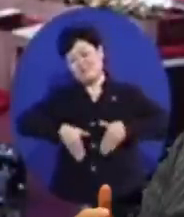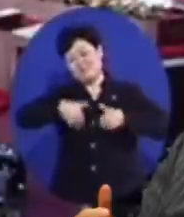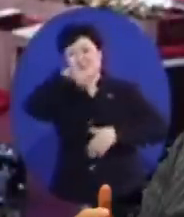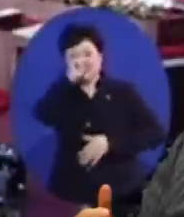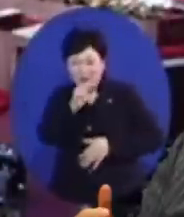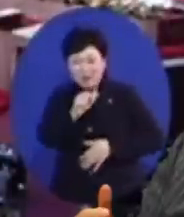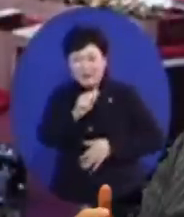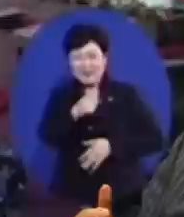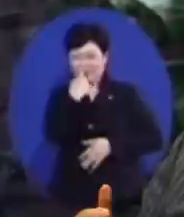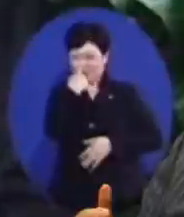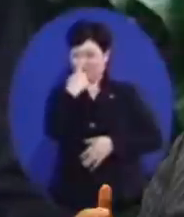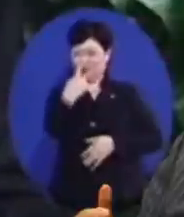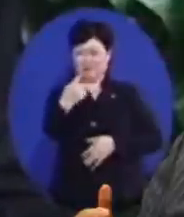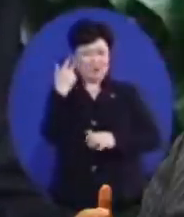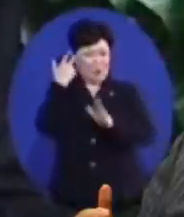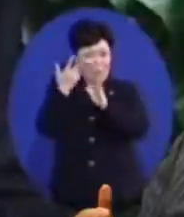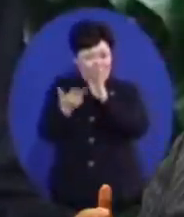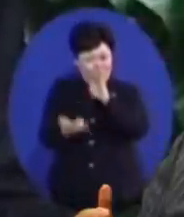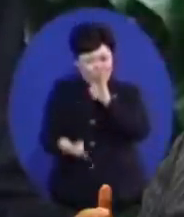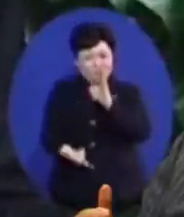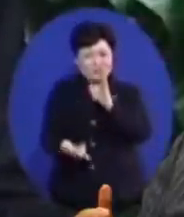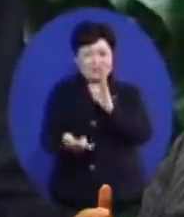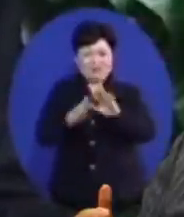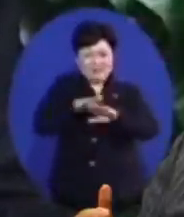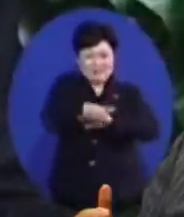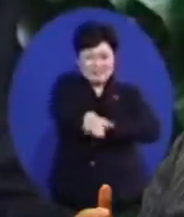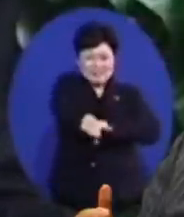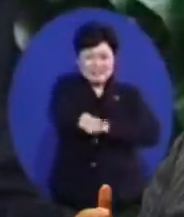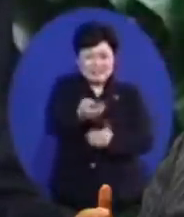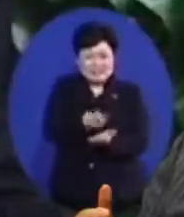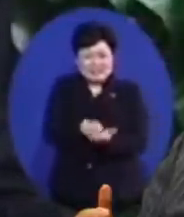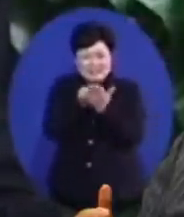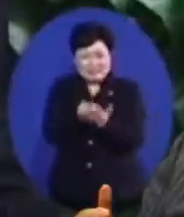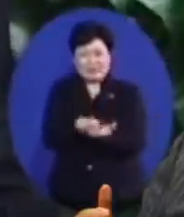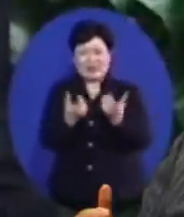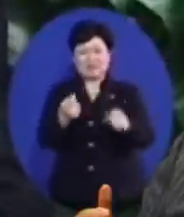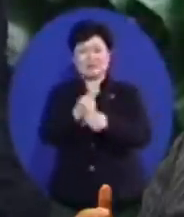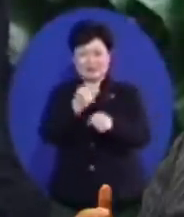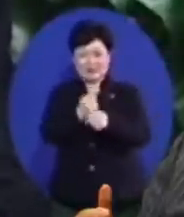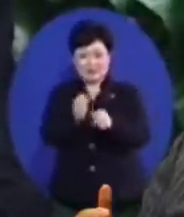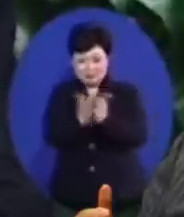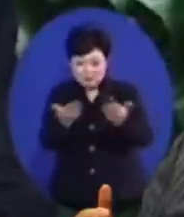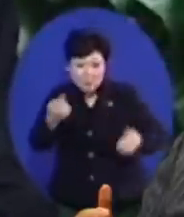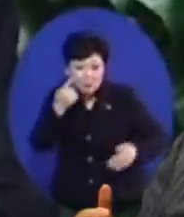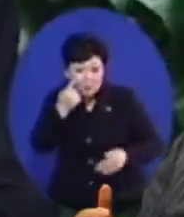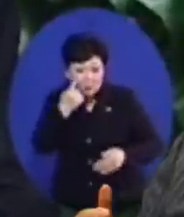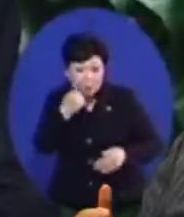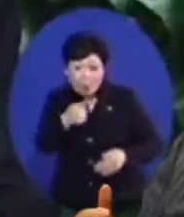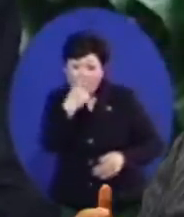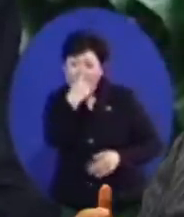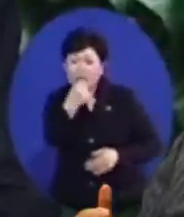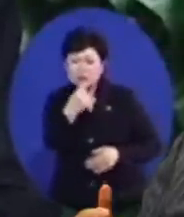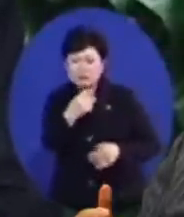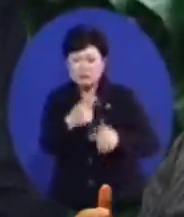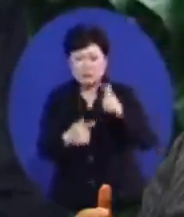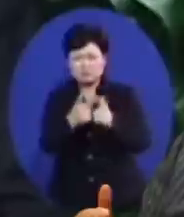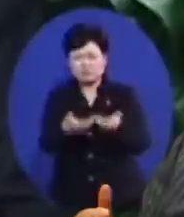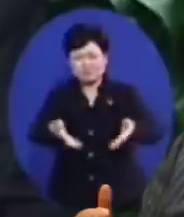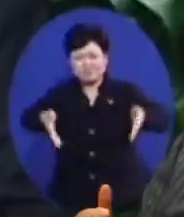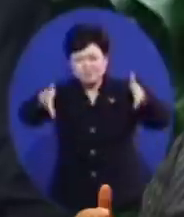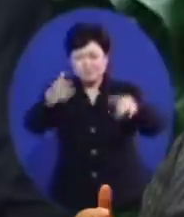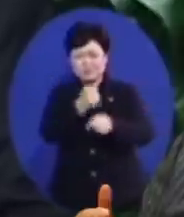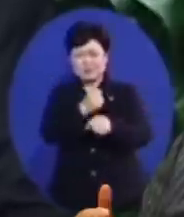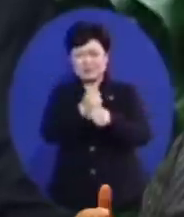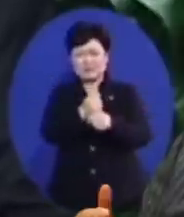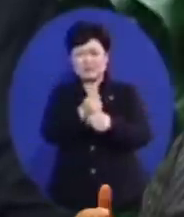아주 멋있는 호텔 방 침대 같이 만들어 놓습니다. 근데 실상은 가시 둥지입니다. 가시 둥지를 그와 같이